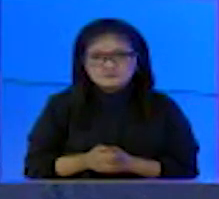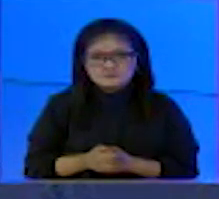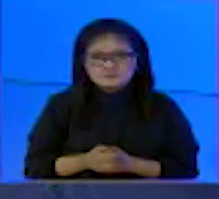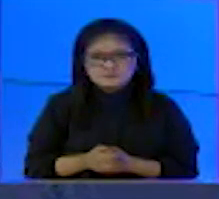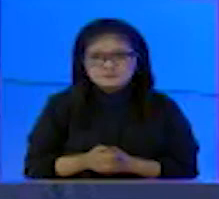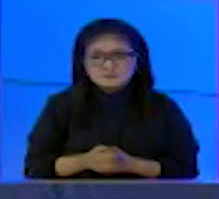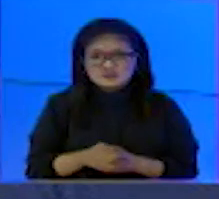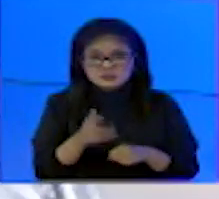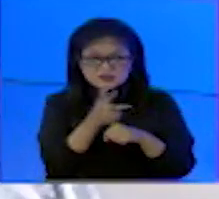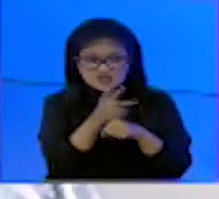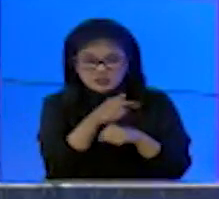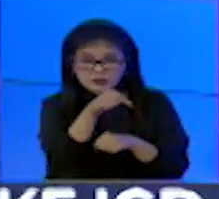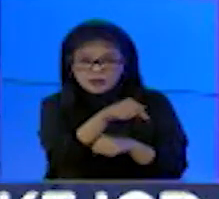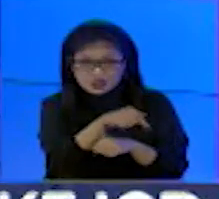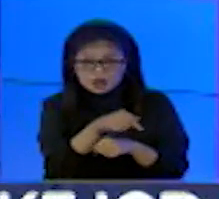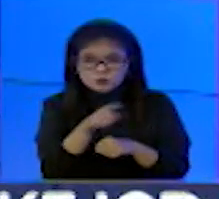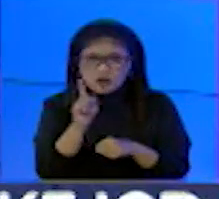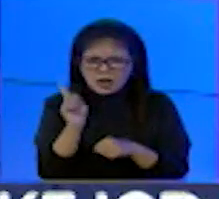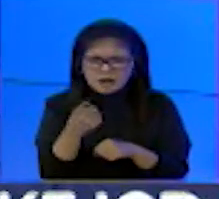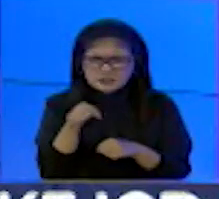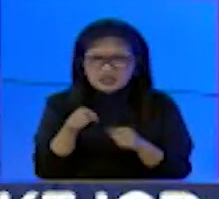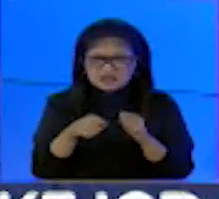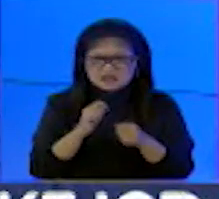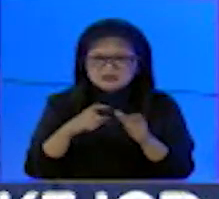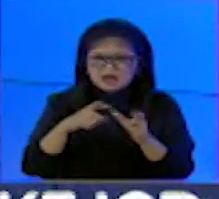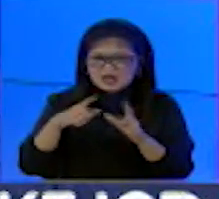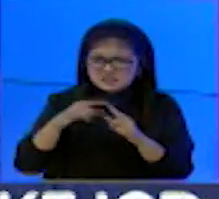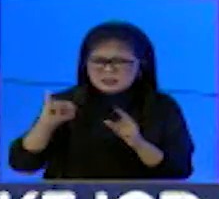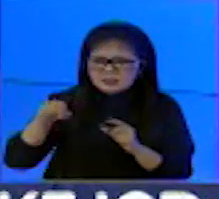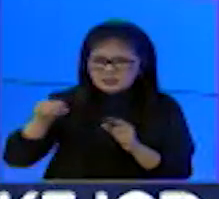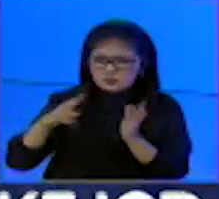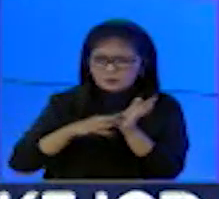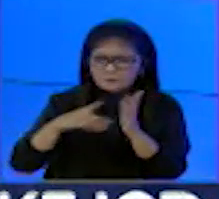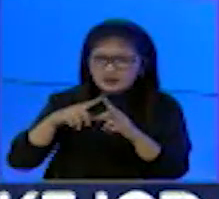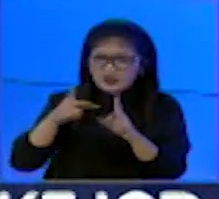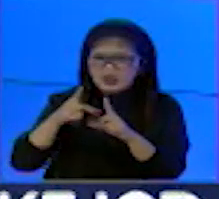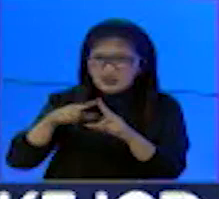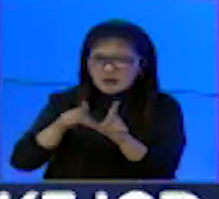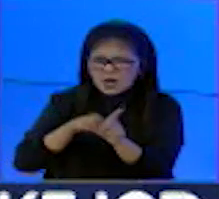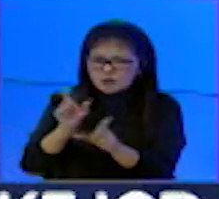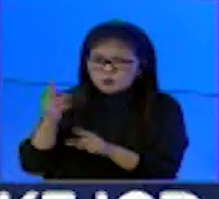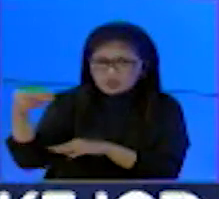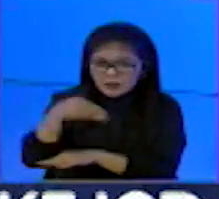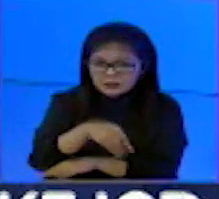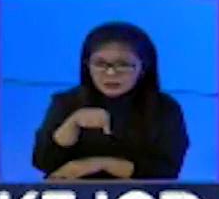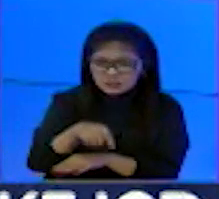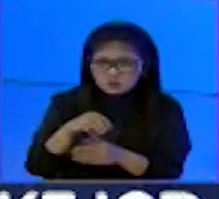CCTV merekam saat Sri Mahayu, 33 tahun, warga Mandiangin, Bukit Tinggi, Sumatera Barat, tiba di tempat praktik bidan.